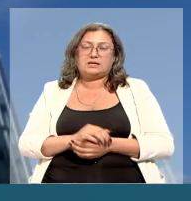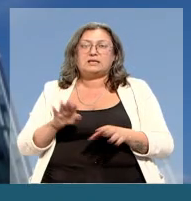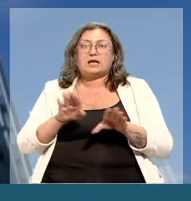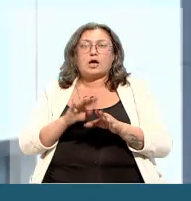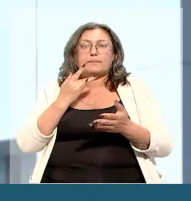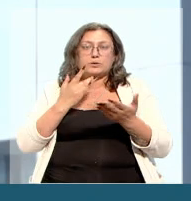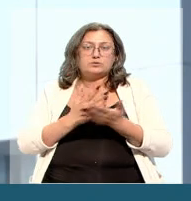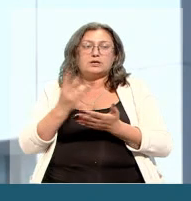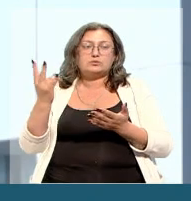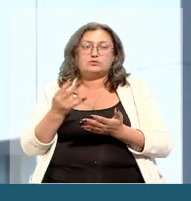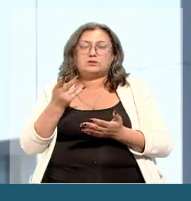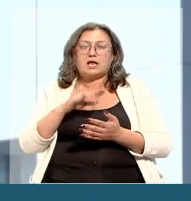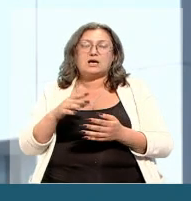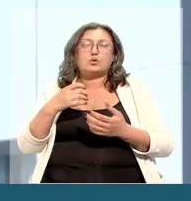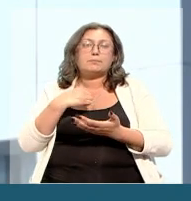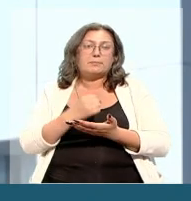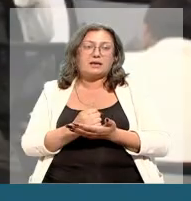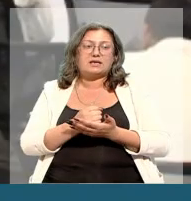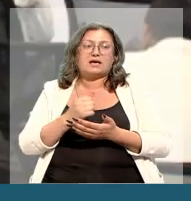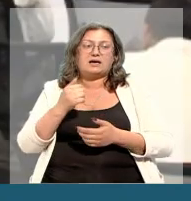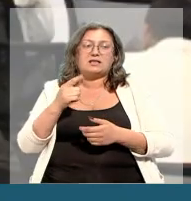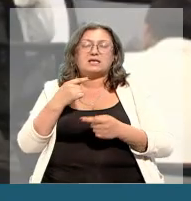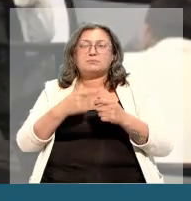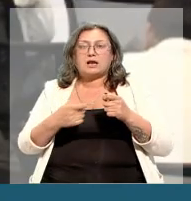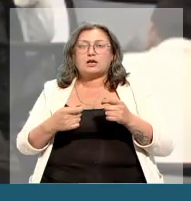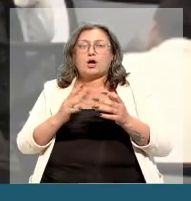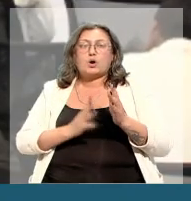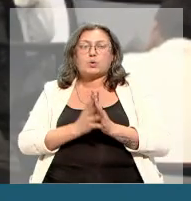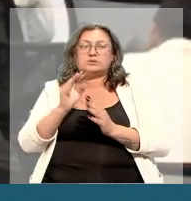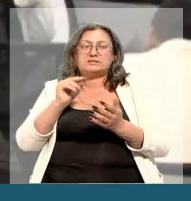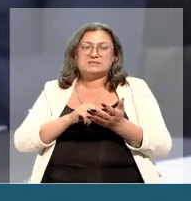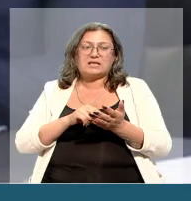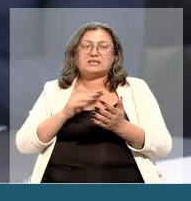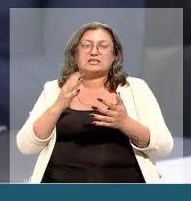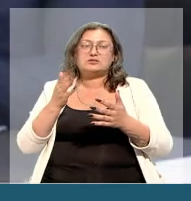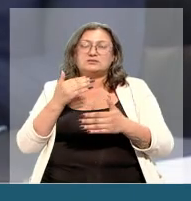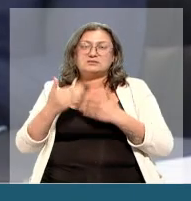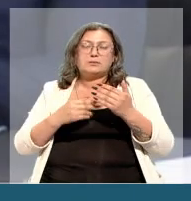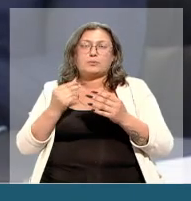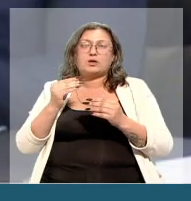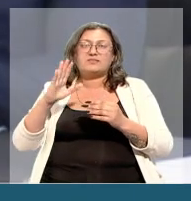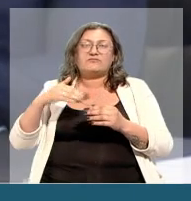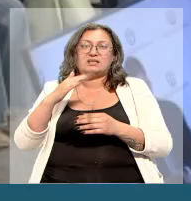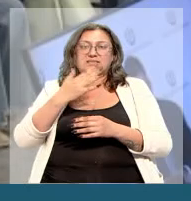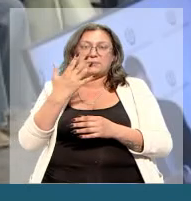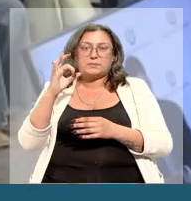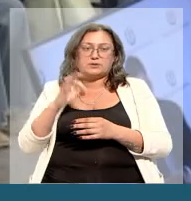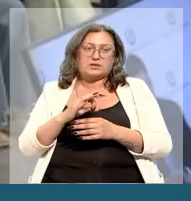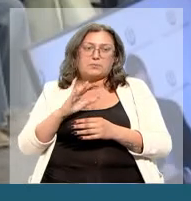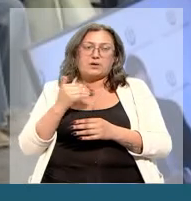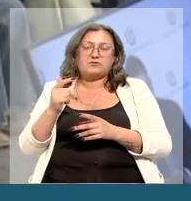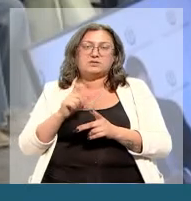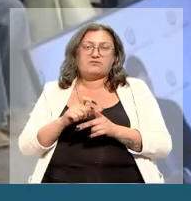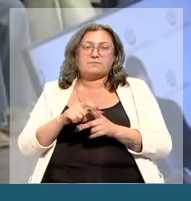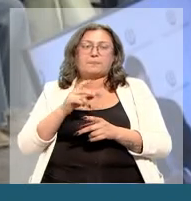Такая политика необходима для закрепления тренда на замедление роста цен и достижения цели по инфляции в 5%. По его